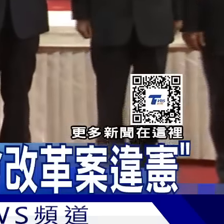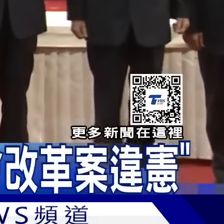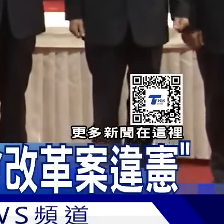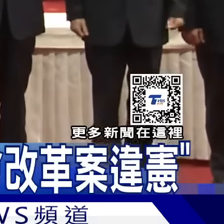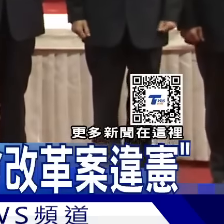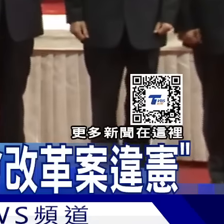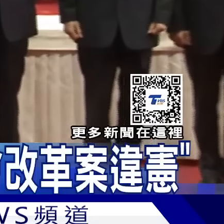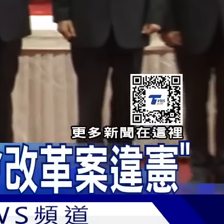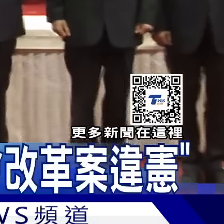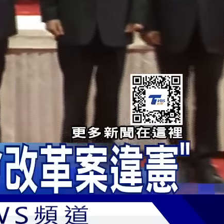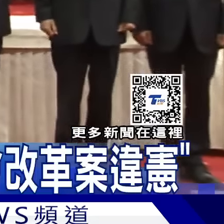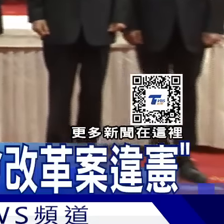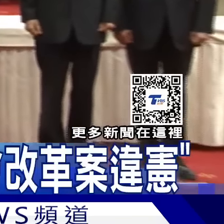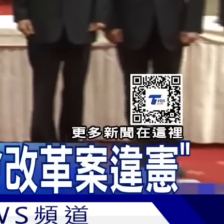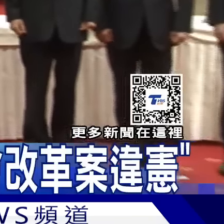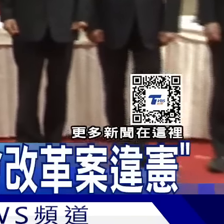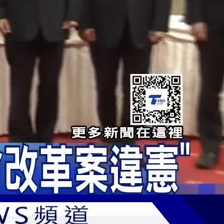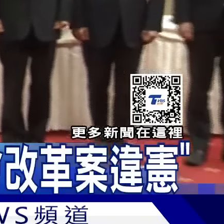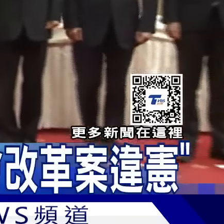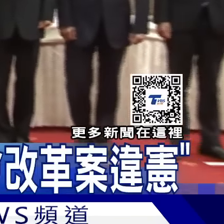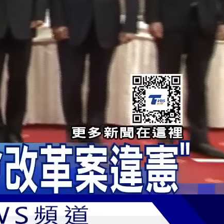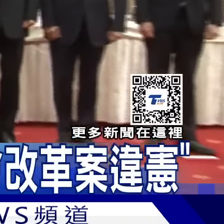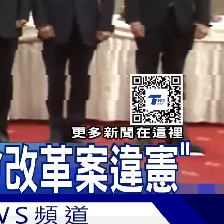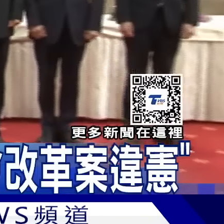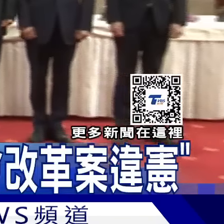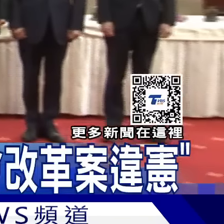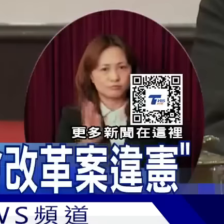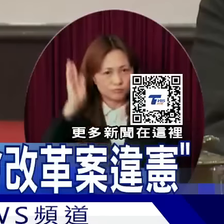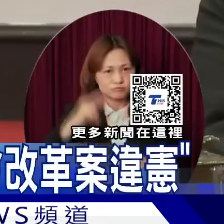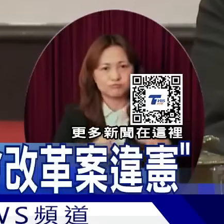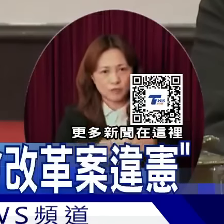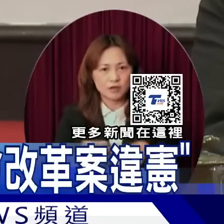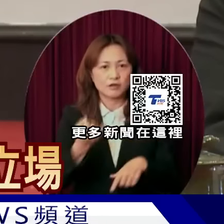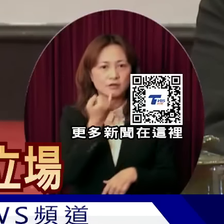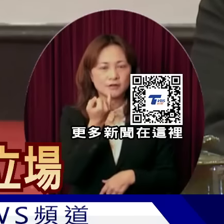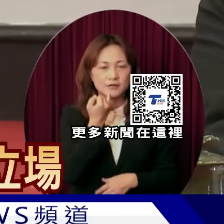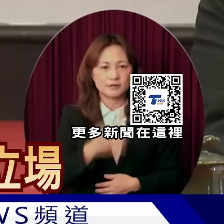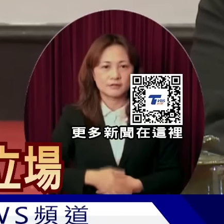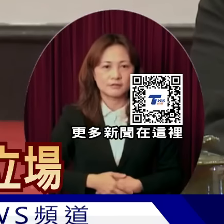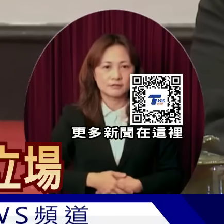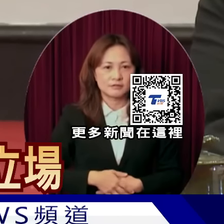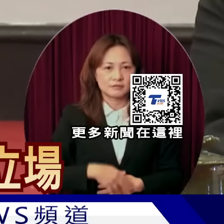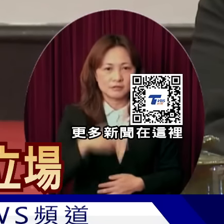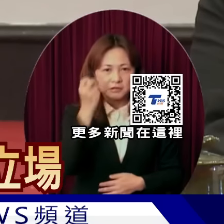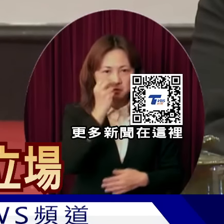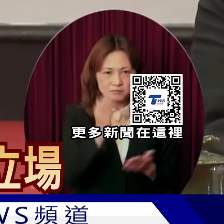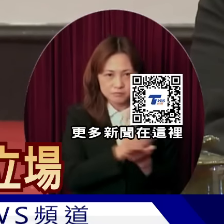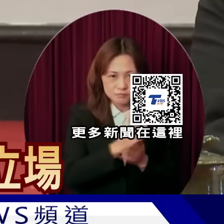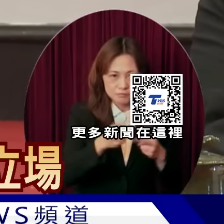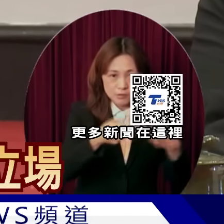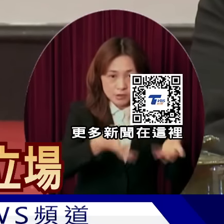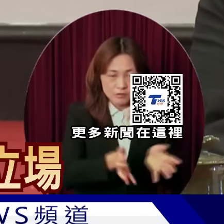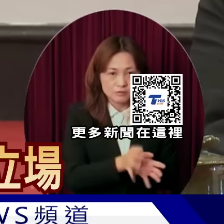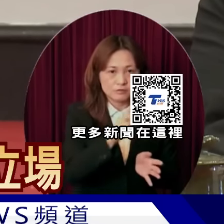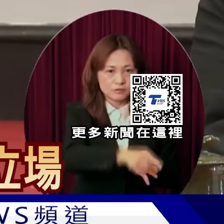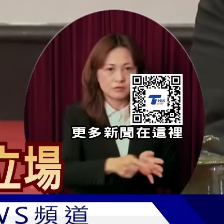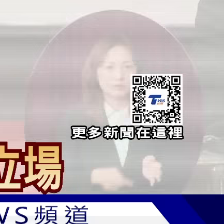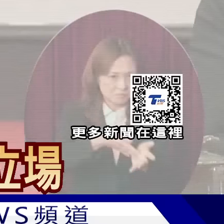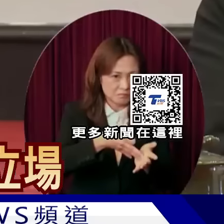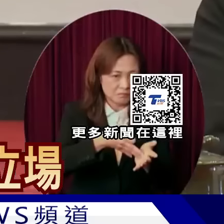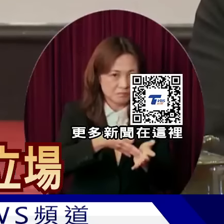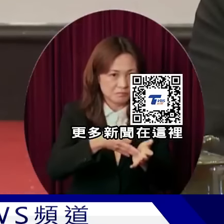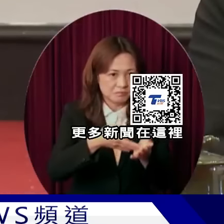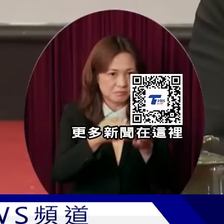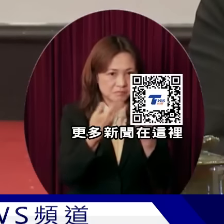正副院长等七名大法官提名人一同亮相。 审荐小组以客观公正的立